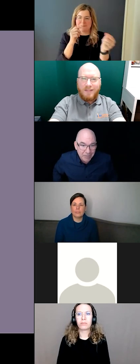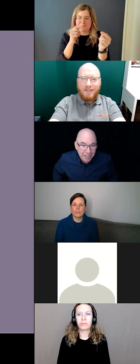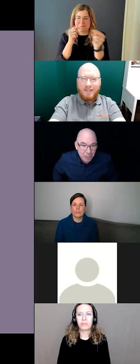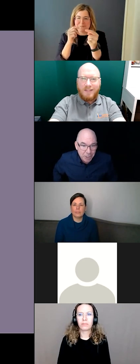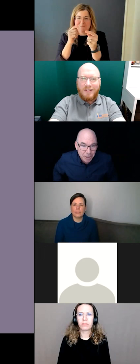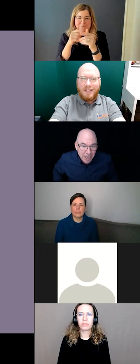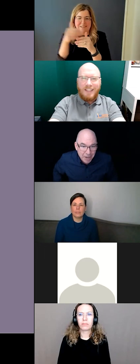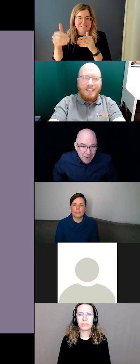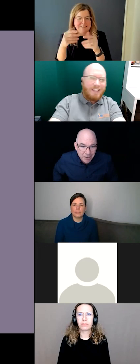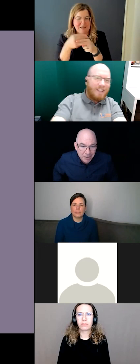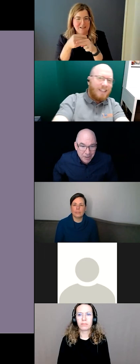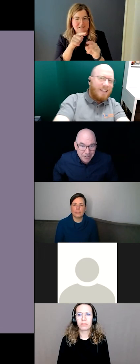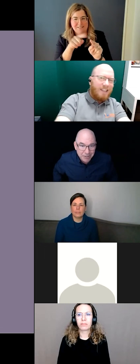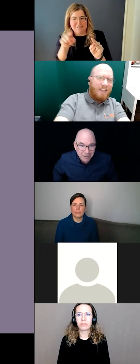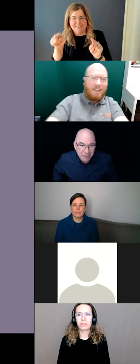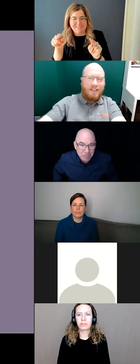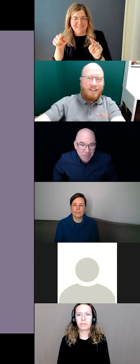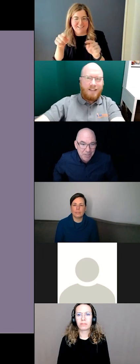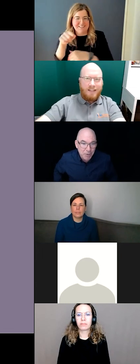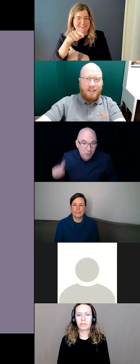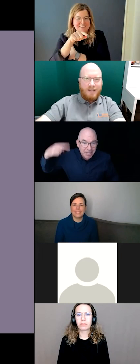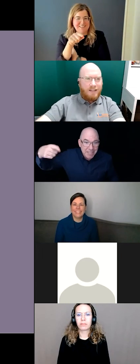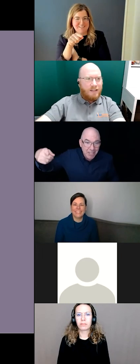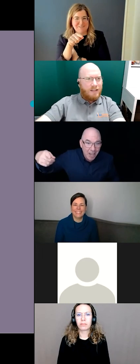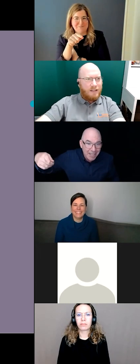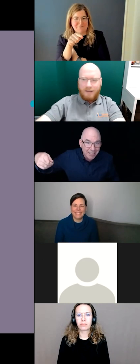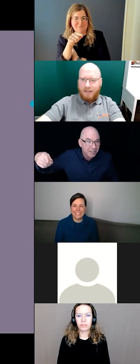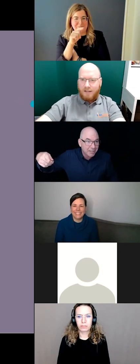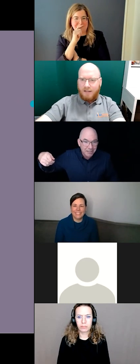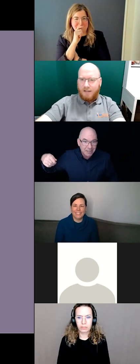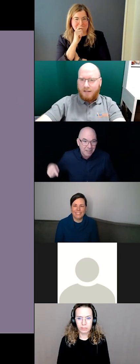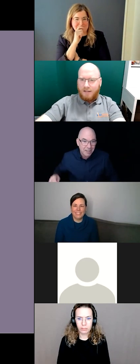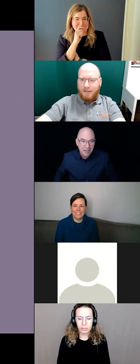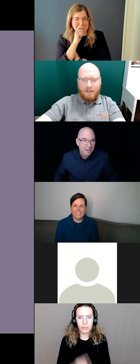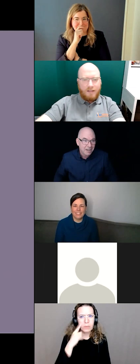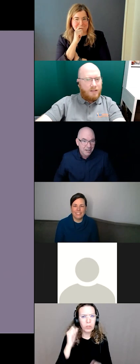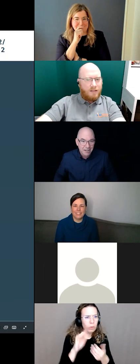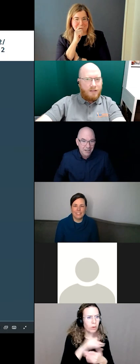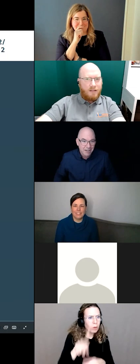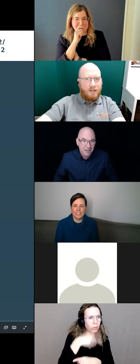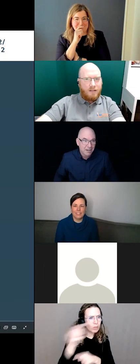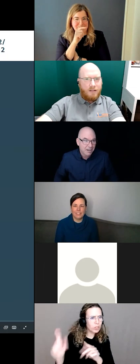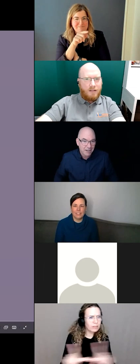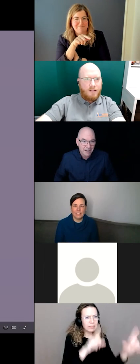Donc, maintenant, Kaylan, sur ce, si je peux partager la prochaine diapo.